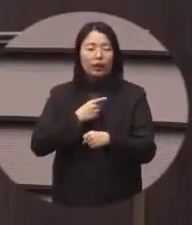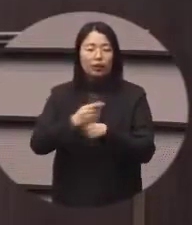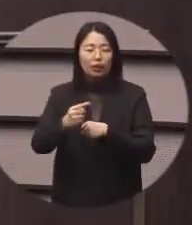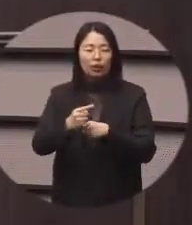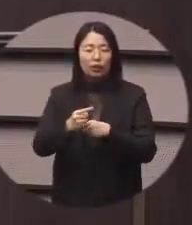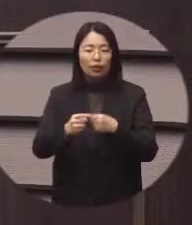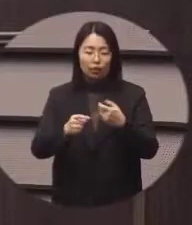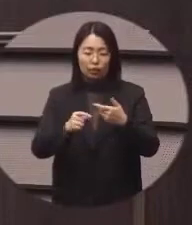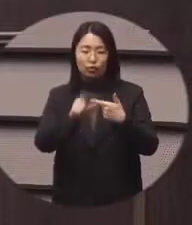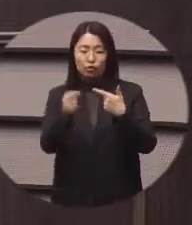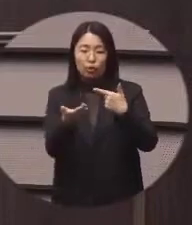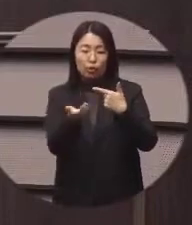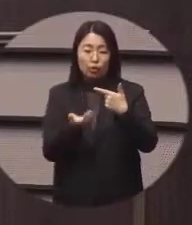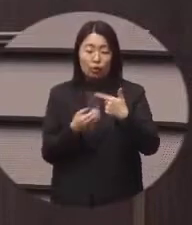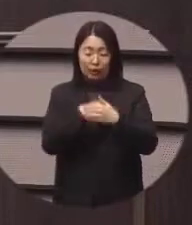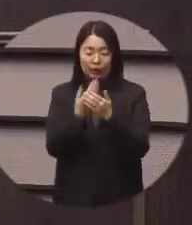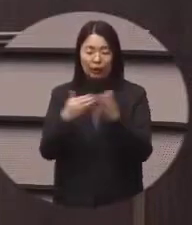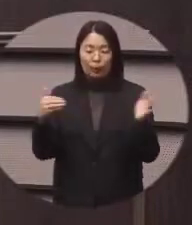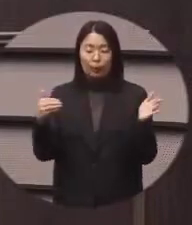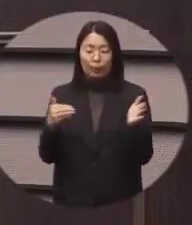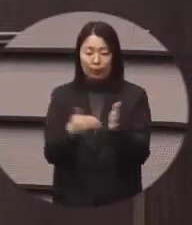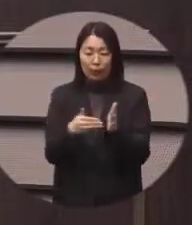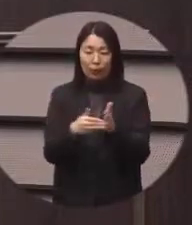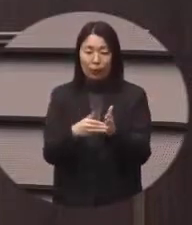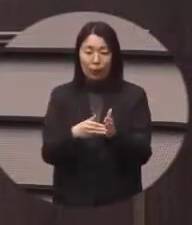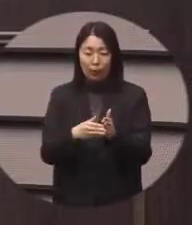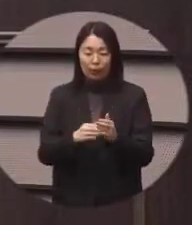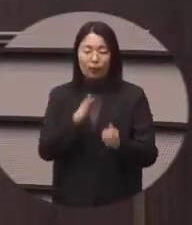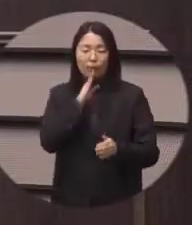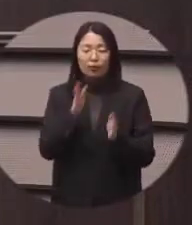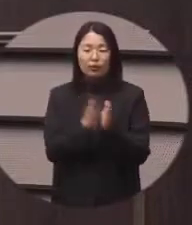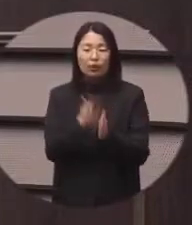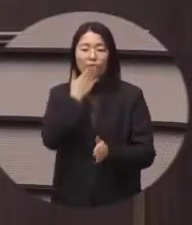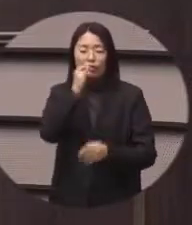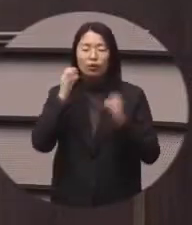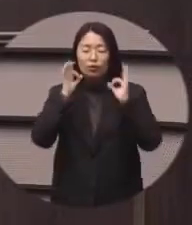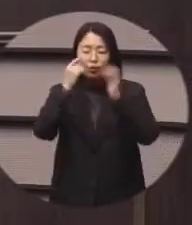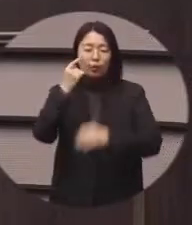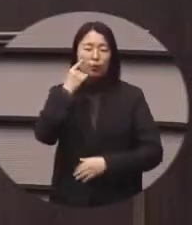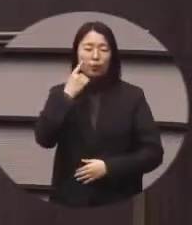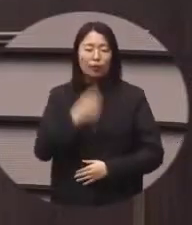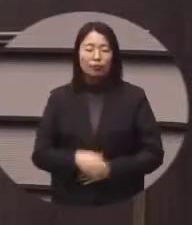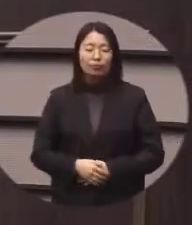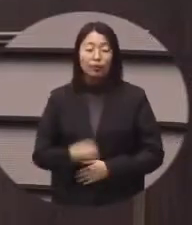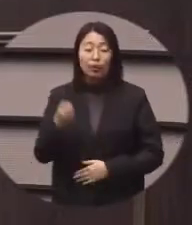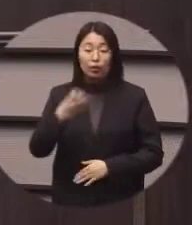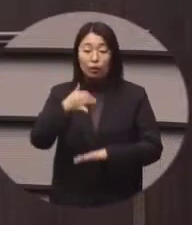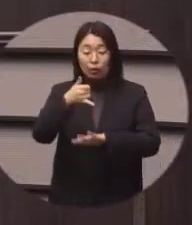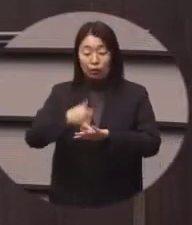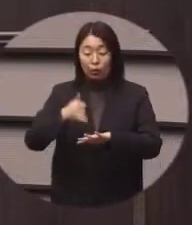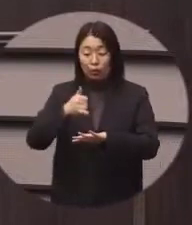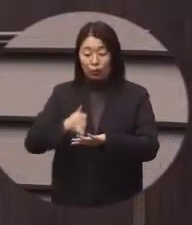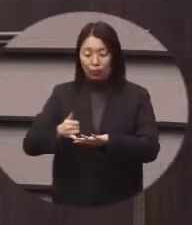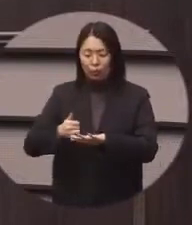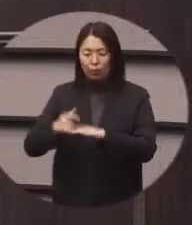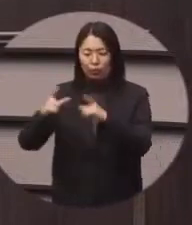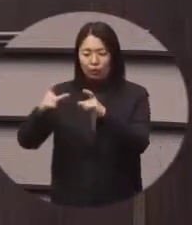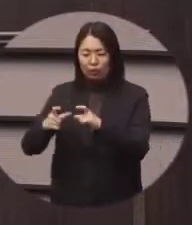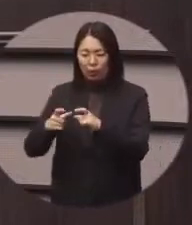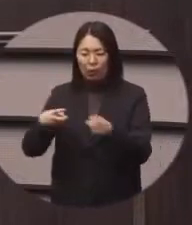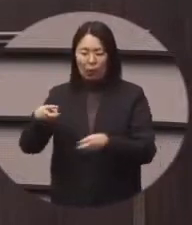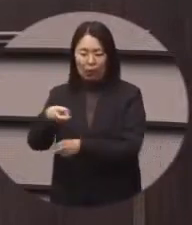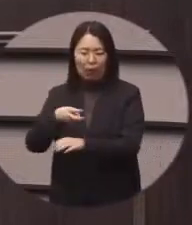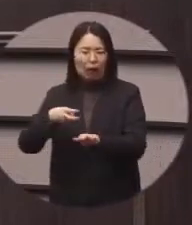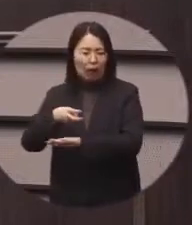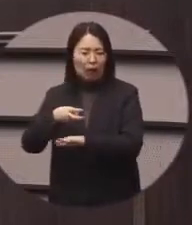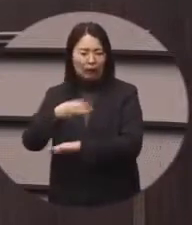상반기 중 완료하여 단계적으로 이행해 나가도록 하겠습니다. 농촌 지역 주민의 교통 불편 해소를 위해 기존에